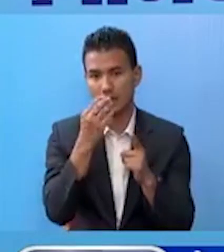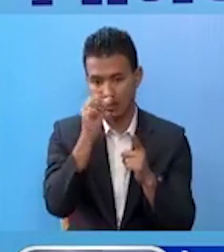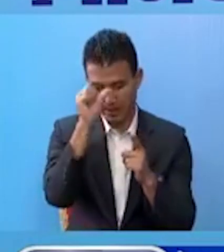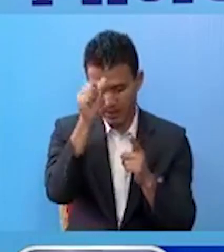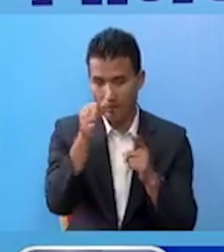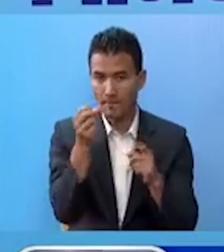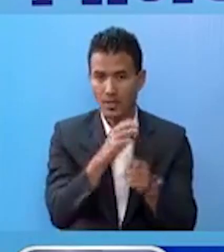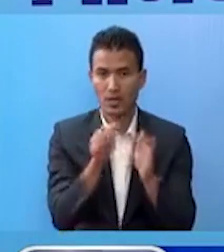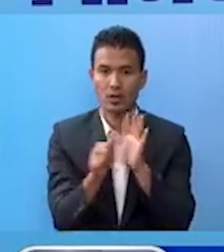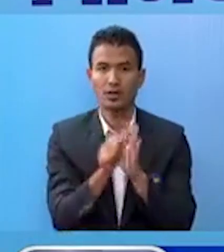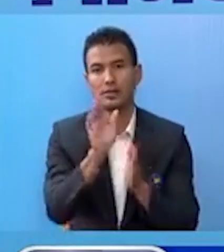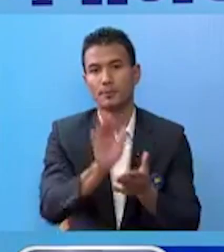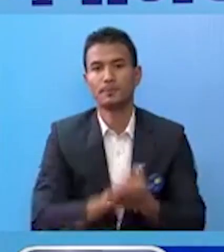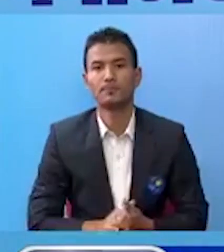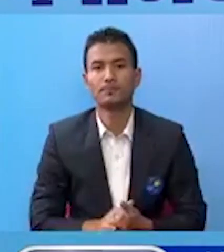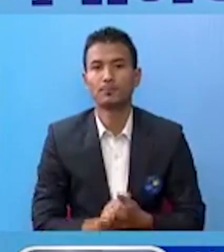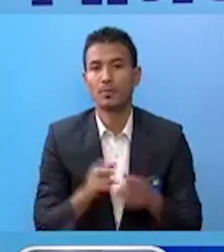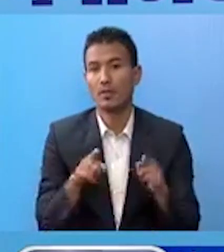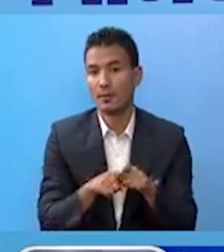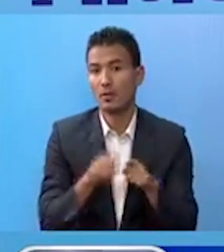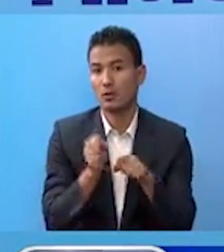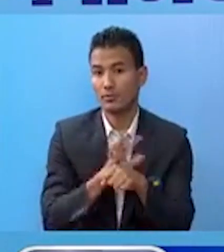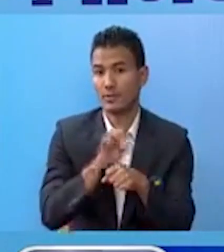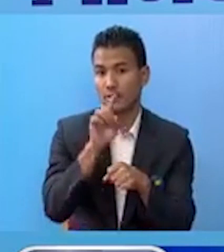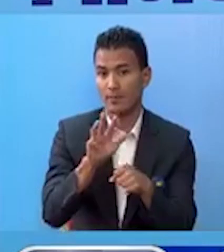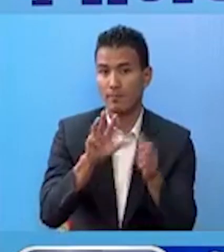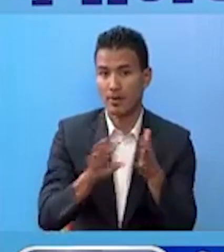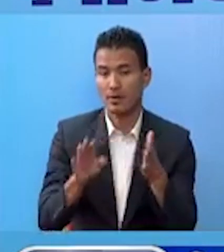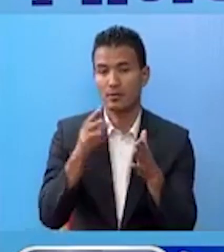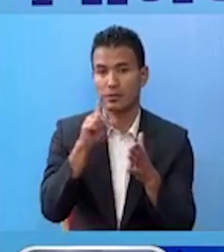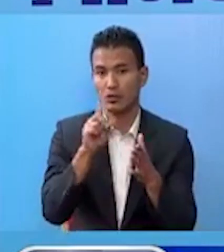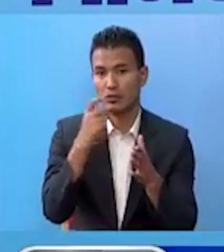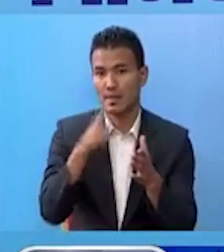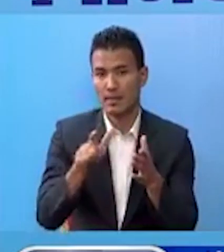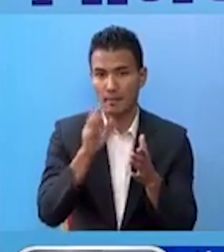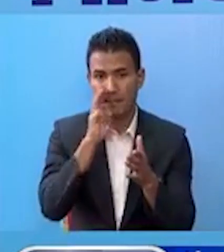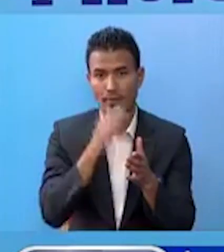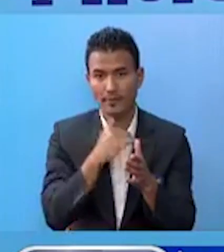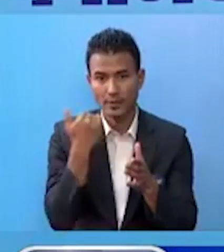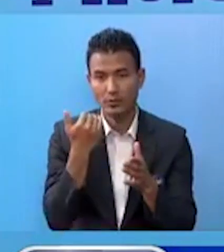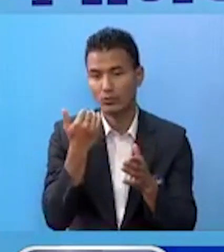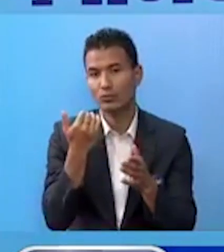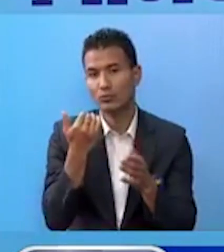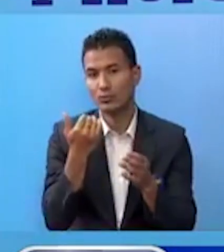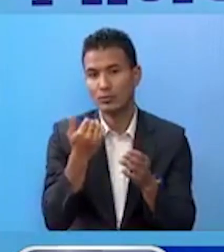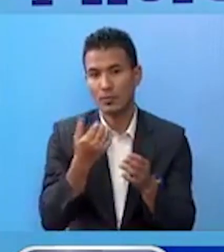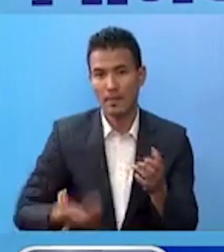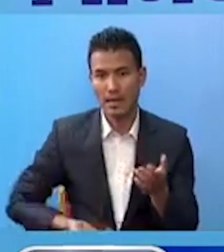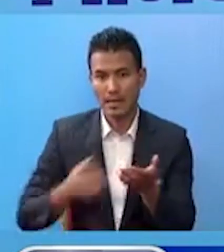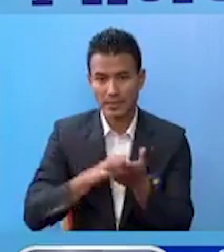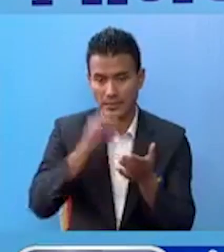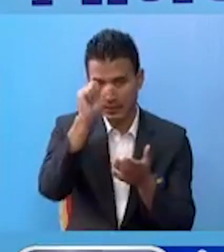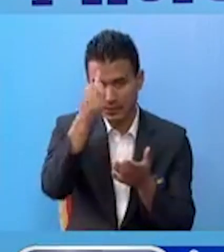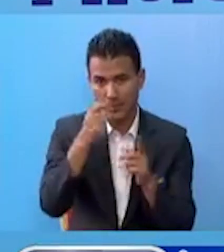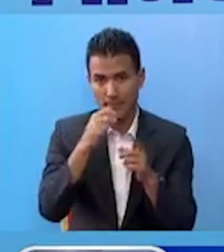भन्दा अगाडि रहेको छ। त्यस्तै COVID-19 बाट प्रत्येक 10 लाखमा मृत्यु हुने बंगलादेश,